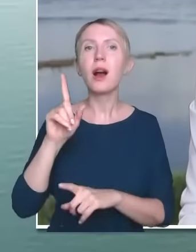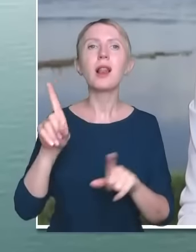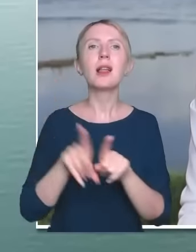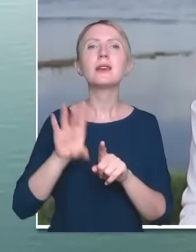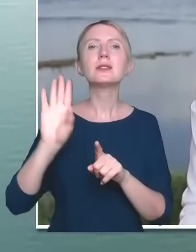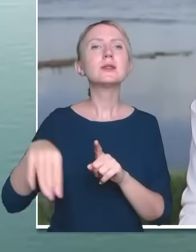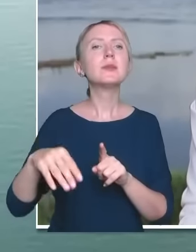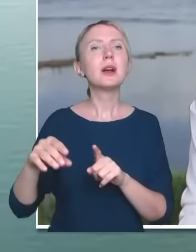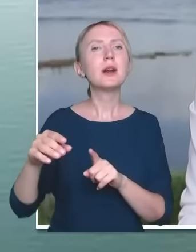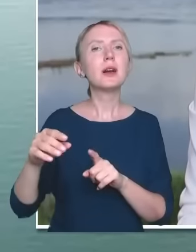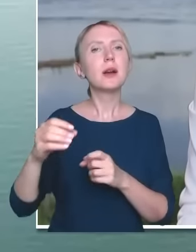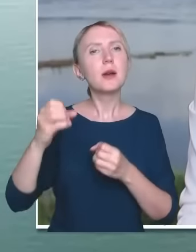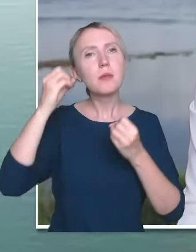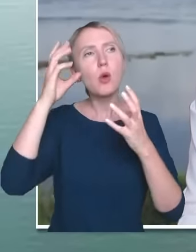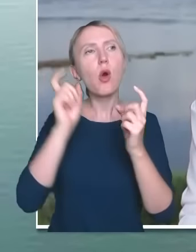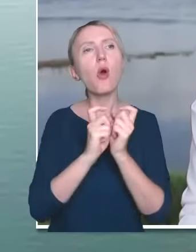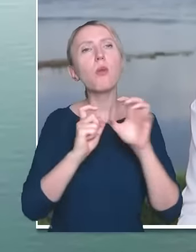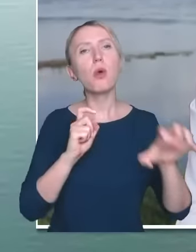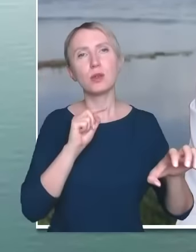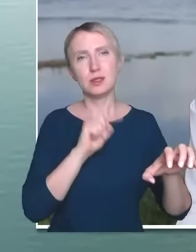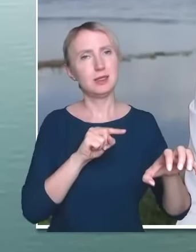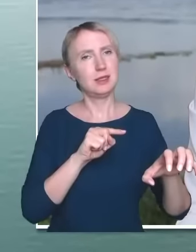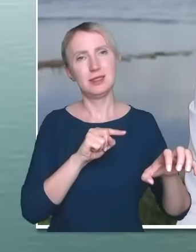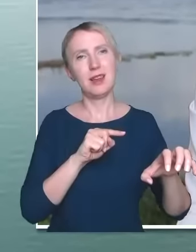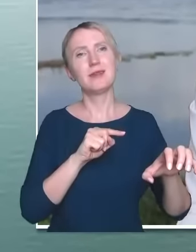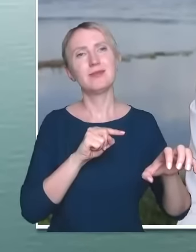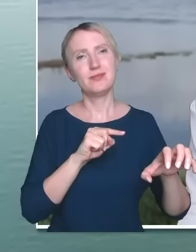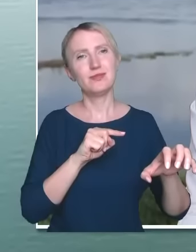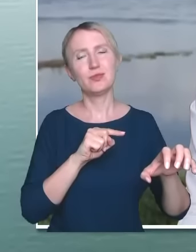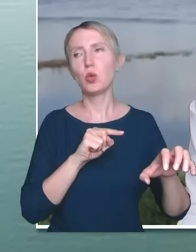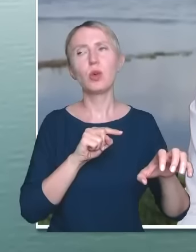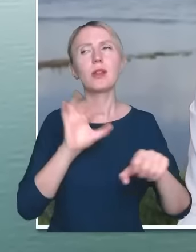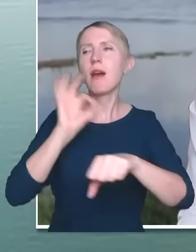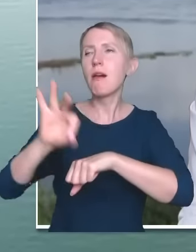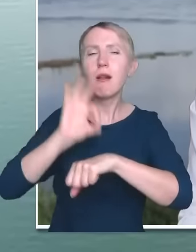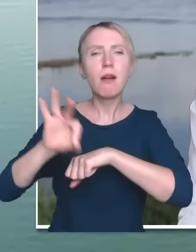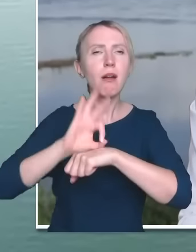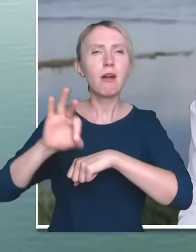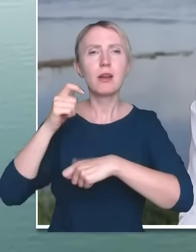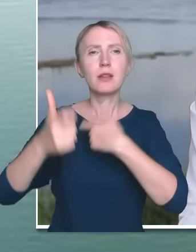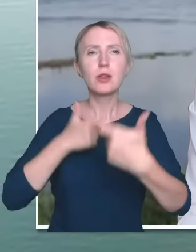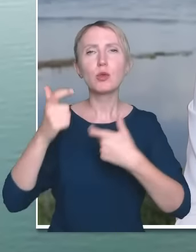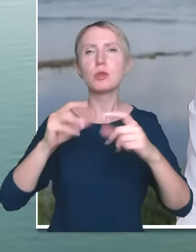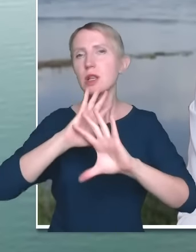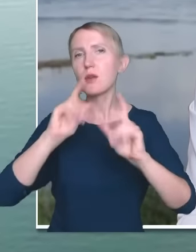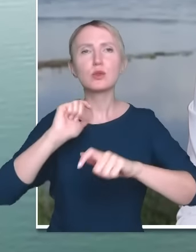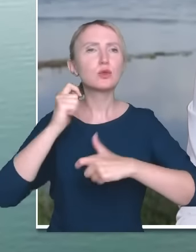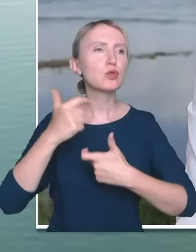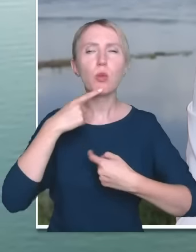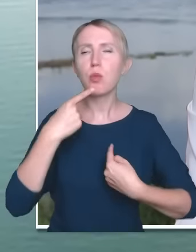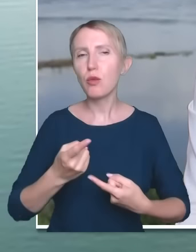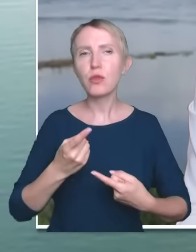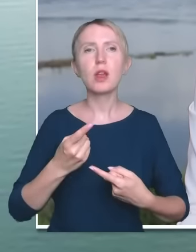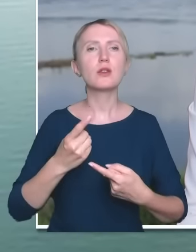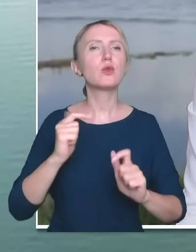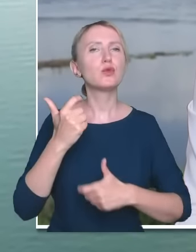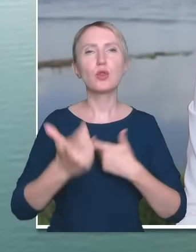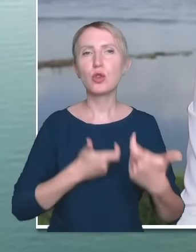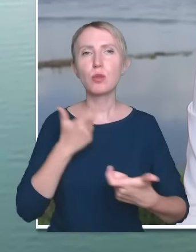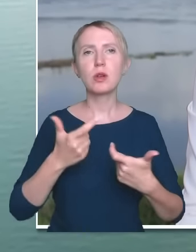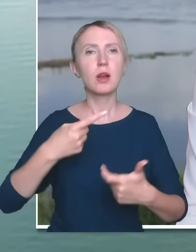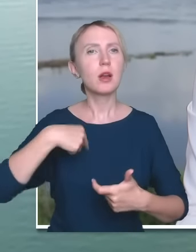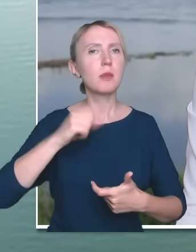dużo rozsądniejszą opozycję, która nie kamienuje ich za każdą rzecz, którą powiedzą i którą zrobią, tylko my